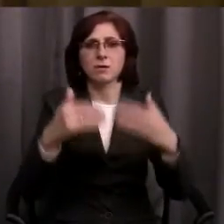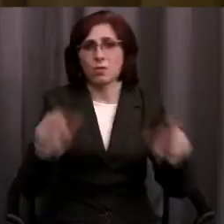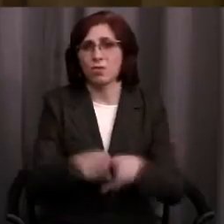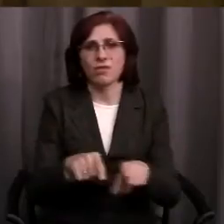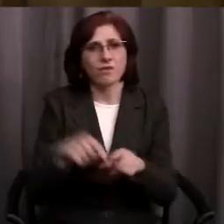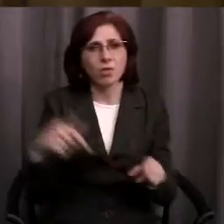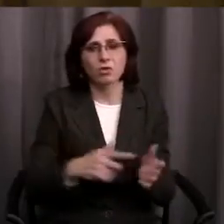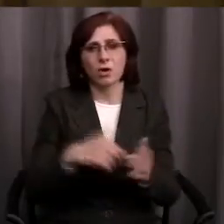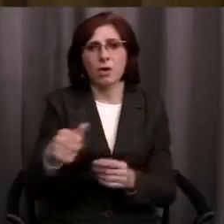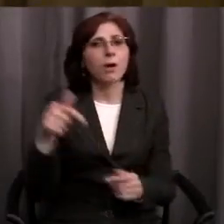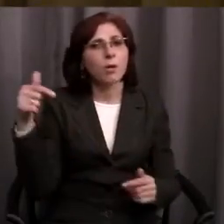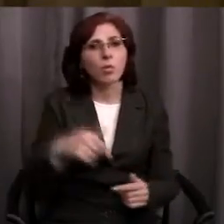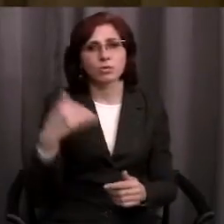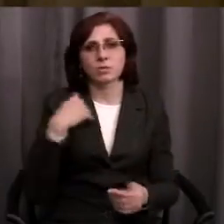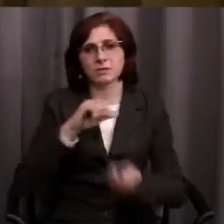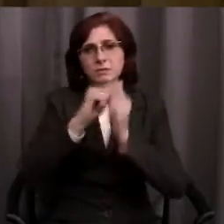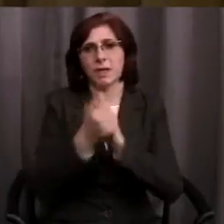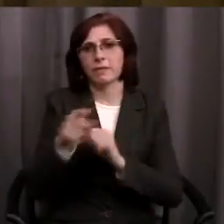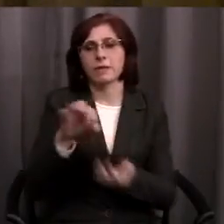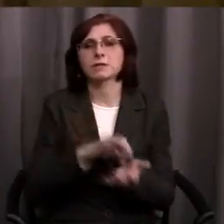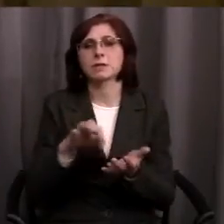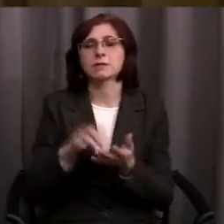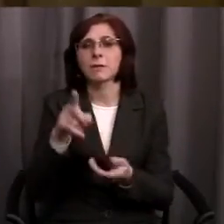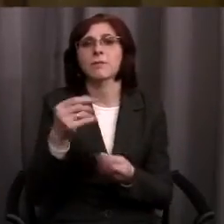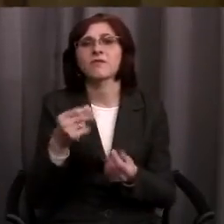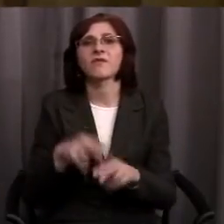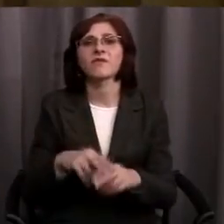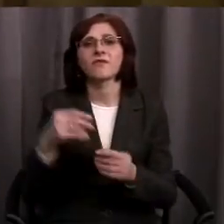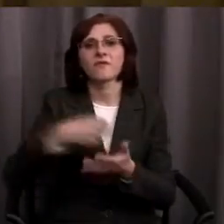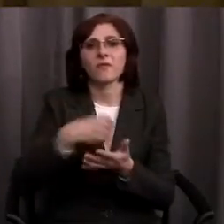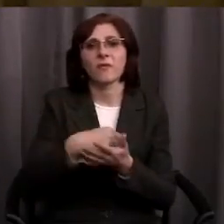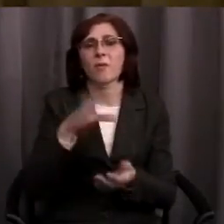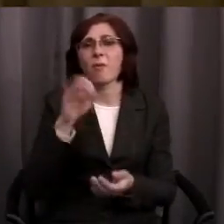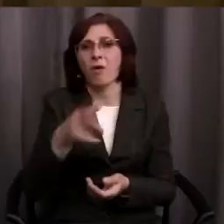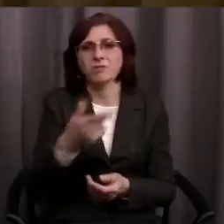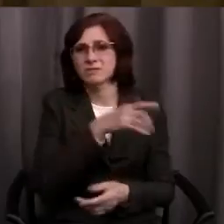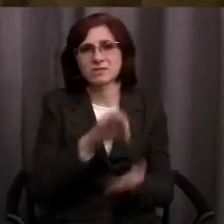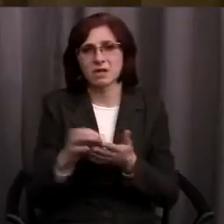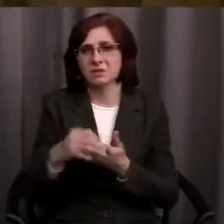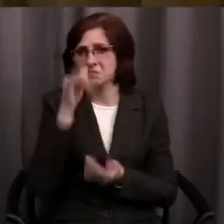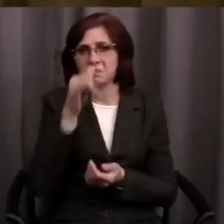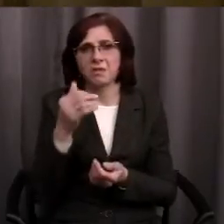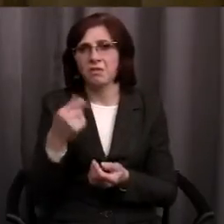tego musi być zmieniony system tego finansowania, bo ten system absolutnie się do tego nie będzie nadawał.